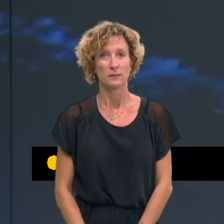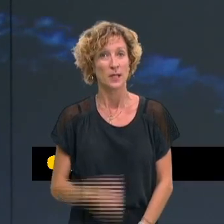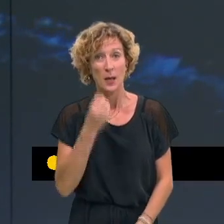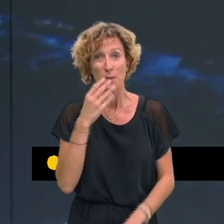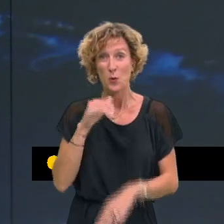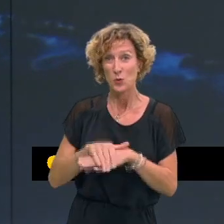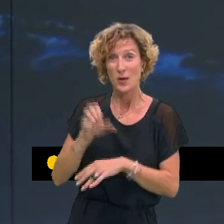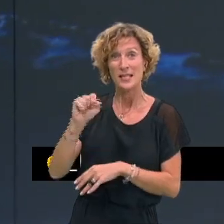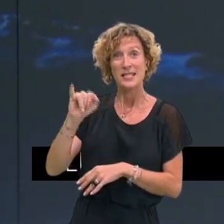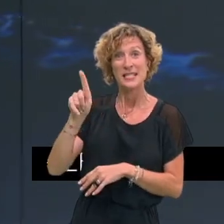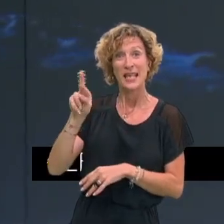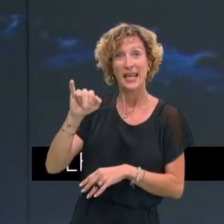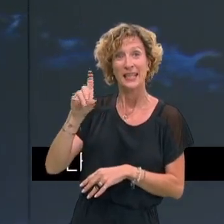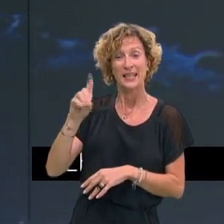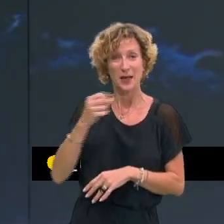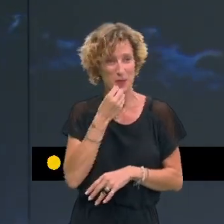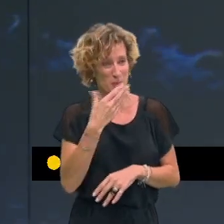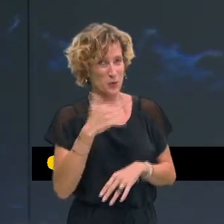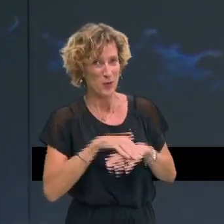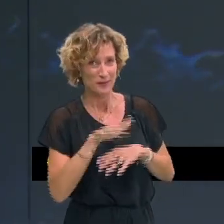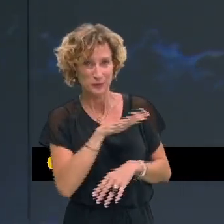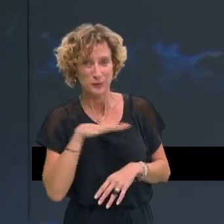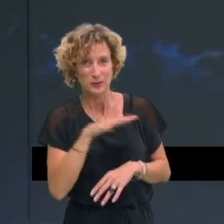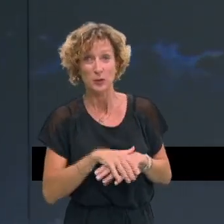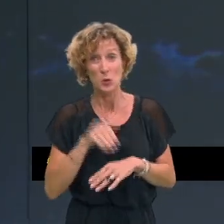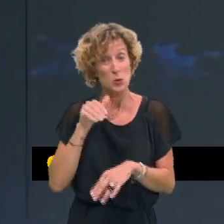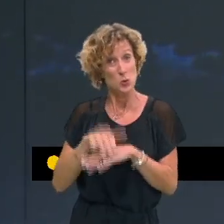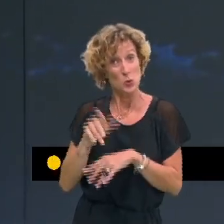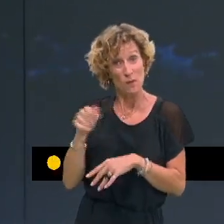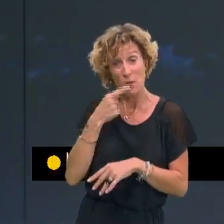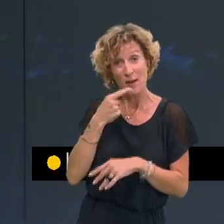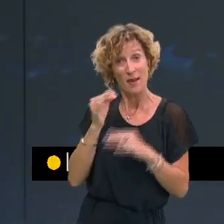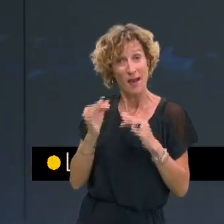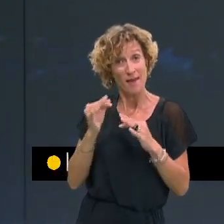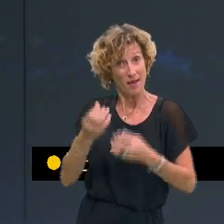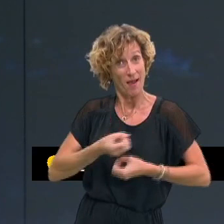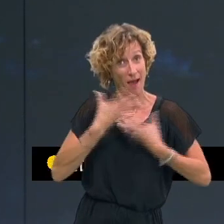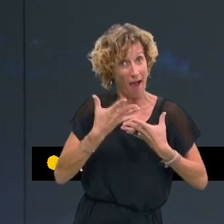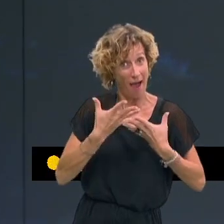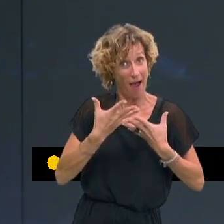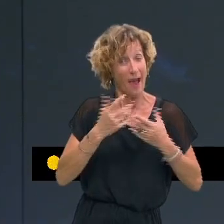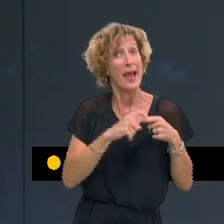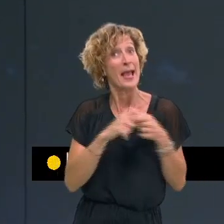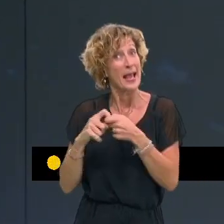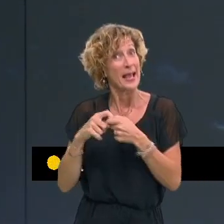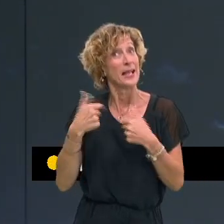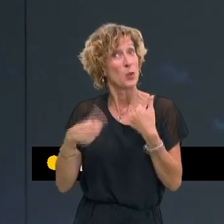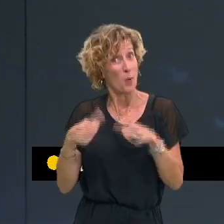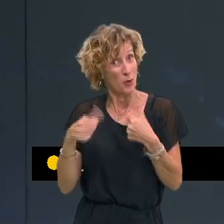Bonsoir Sigrid. Bonsoir Christelle et bonsoir à tous. Sigrid, ce soir, vous nous parlez d'art et de mode à la